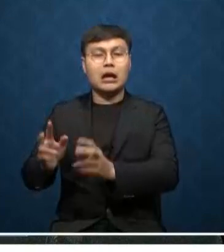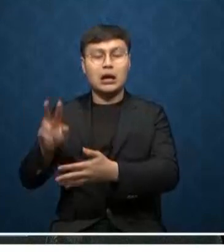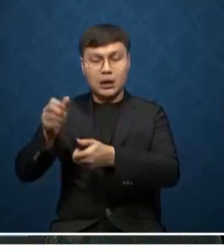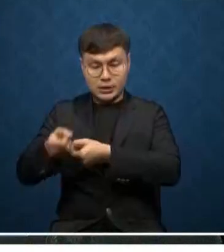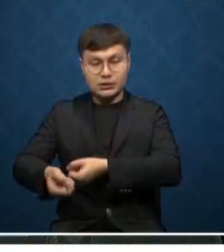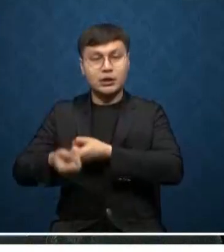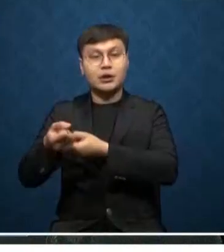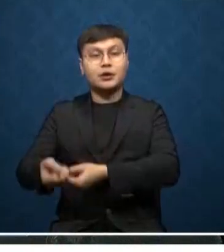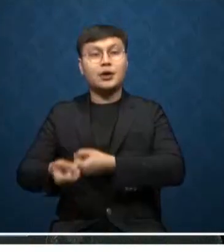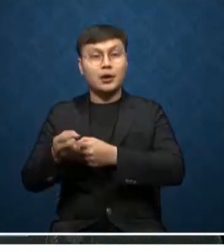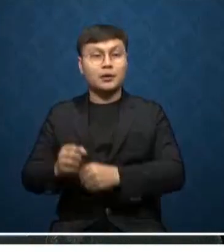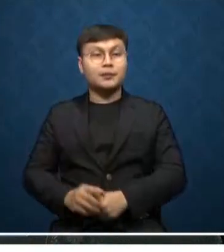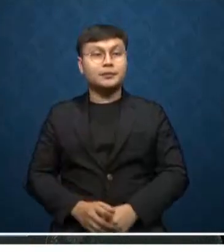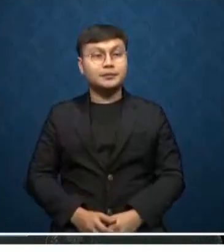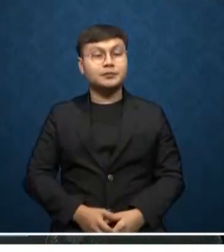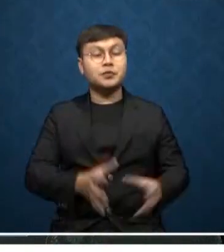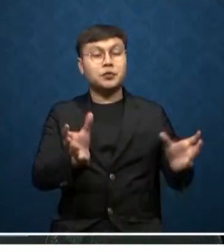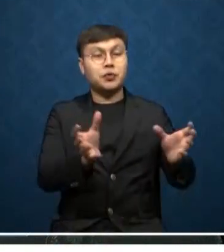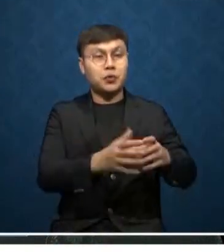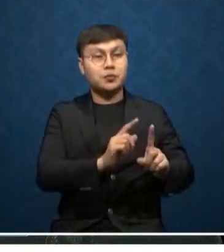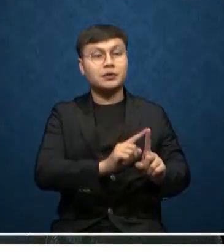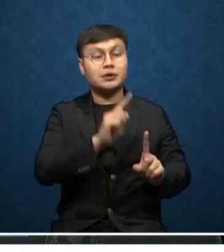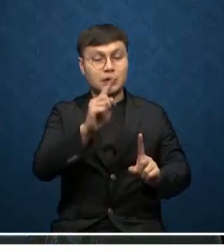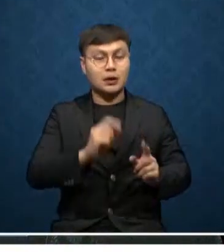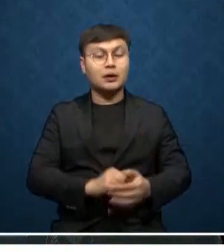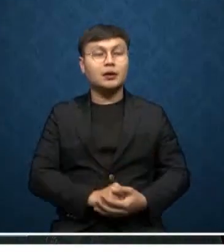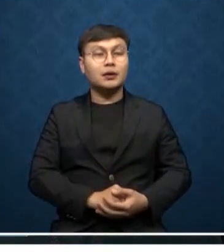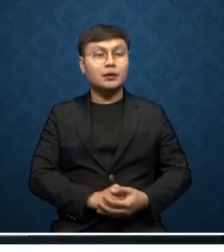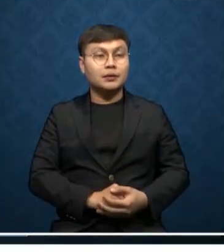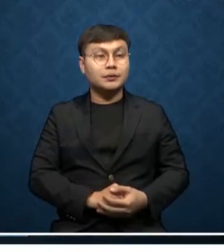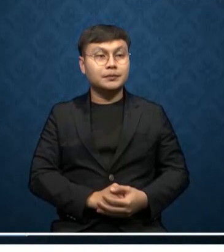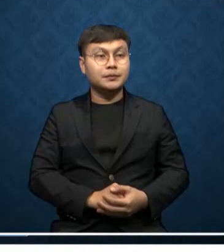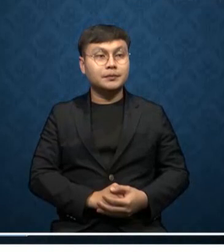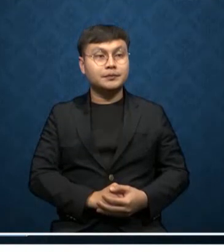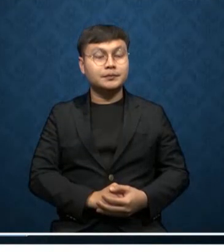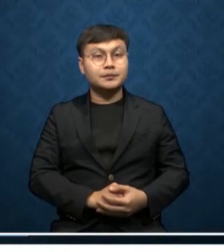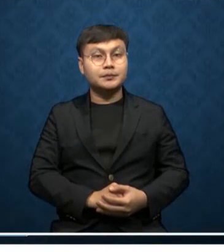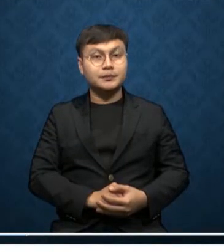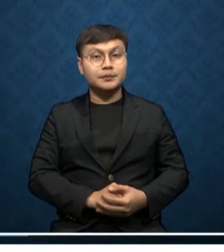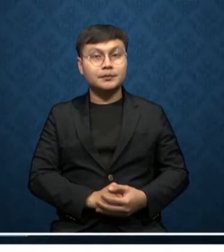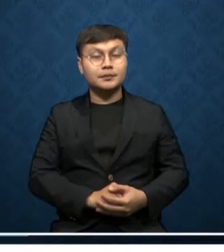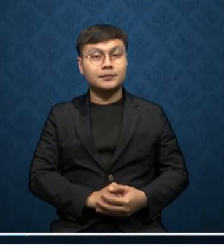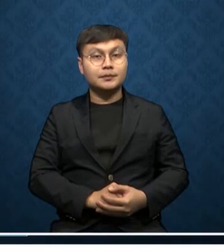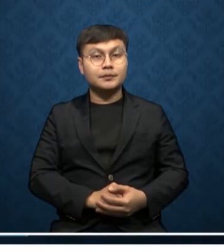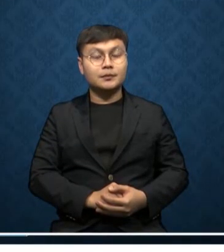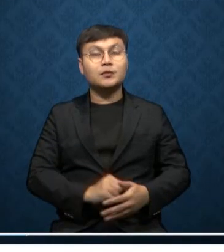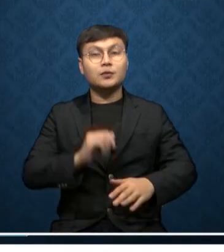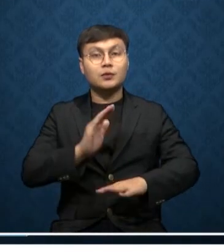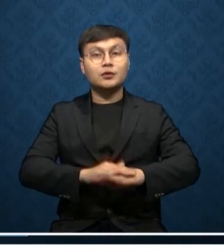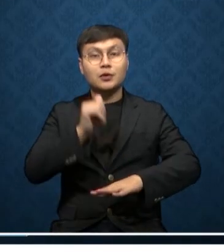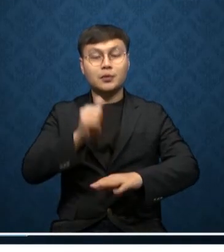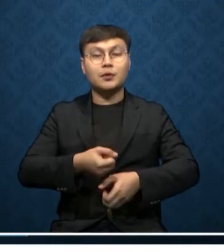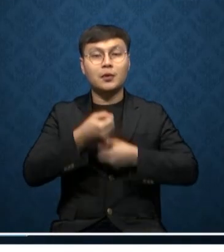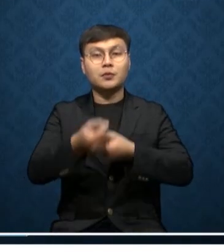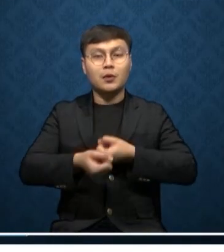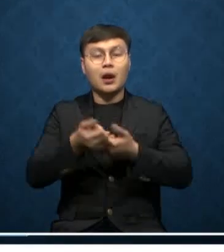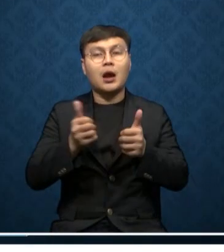เจนในกลุ่มแรกนะครับในเรื่องของการขับเคลื่อนหรือติดตามการกเ่อมิติของความสามารถเพิ่มคความสามารถทางการ